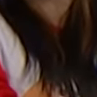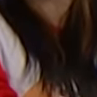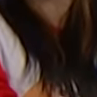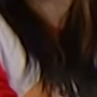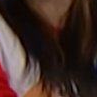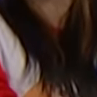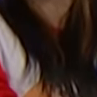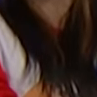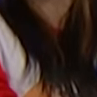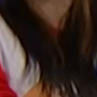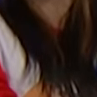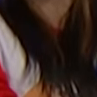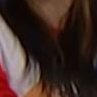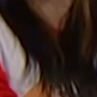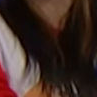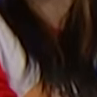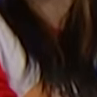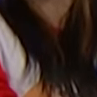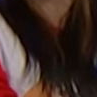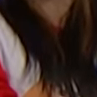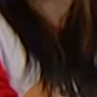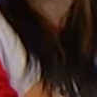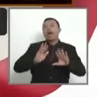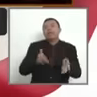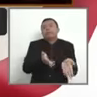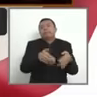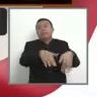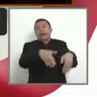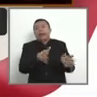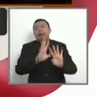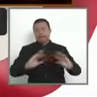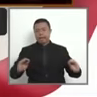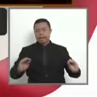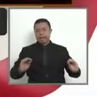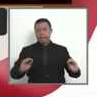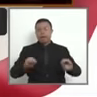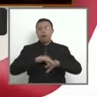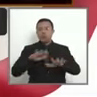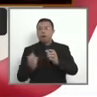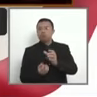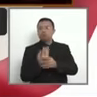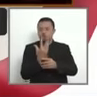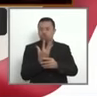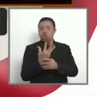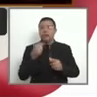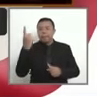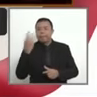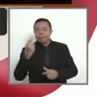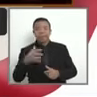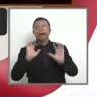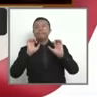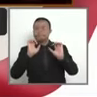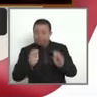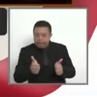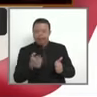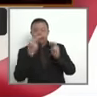mengagetkan bagi kami ya Apa itu jadi sekitar tanggal 29 November 2023 itu ada acara updesi di